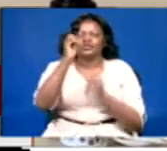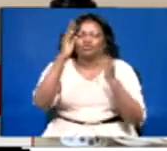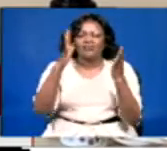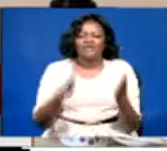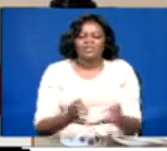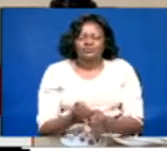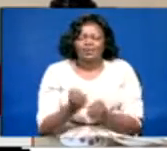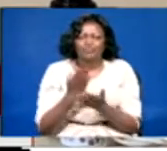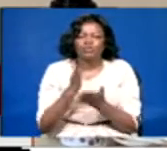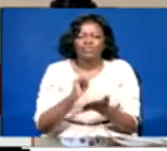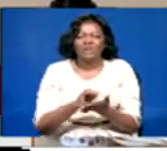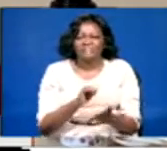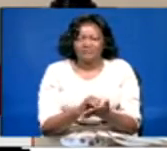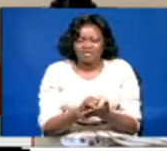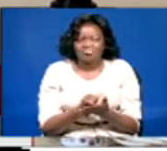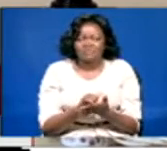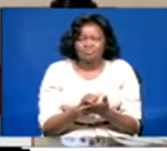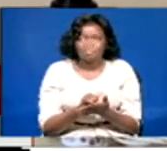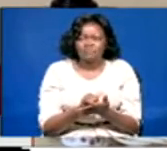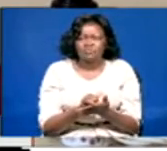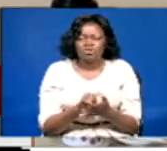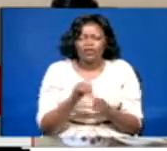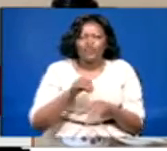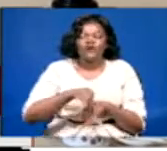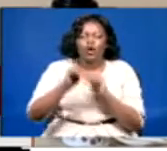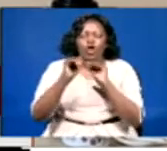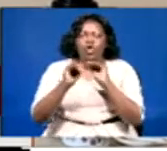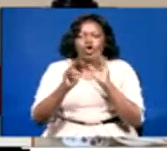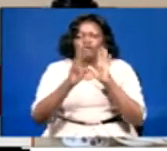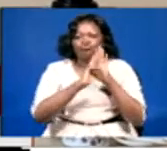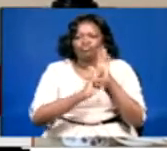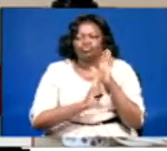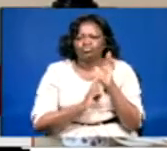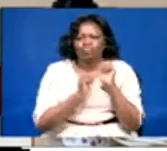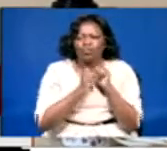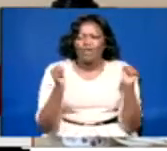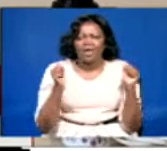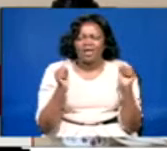wahakikishe wana stick to the speed limit.